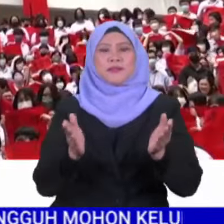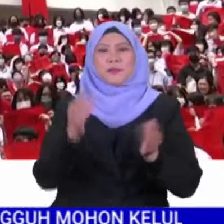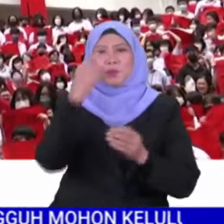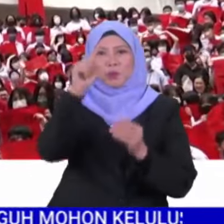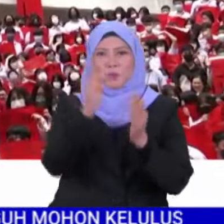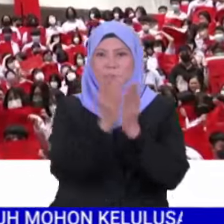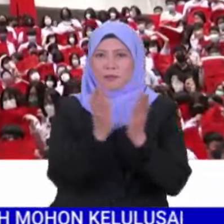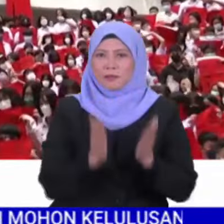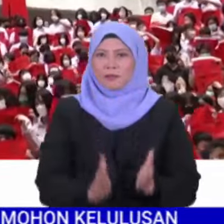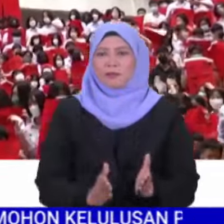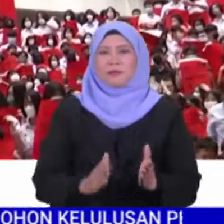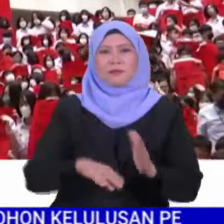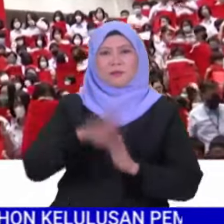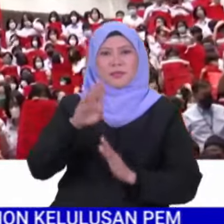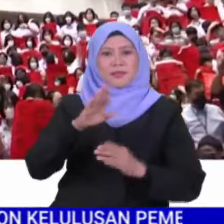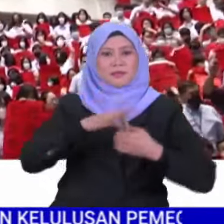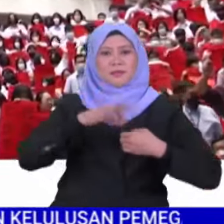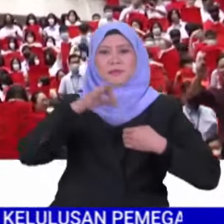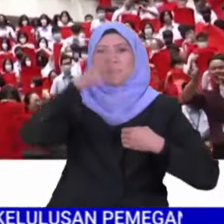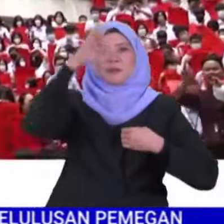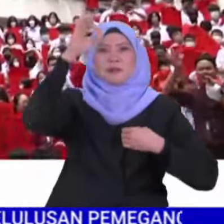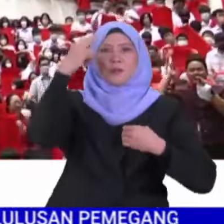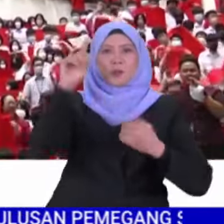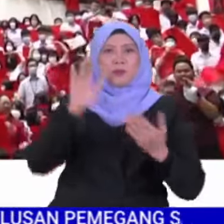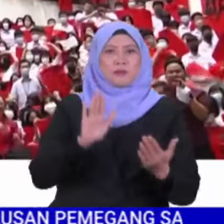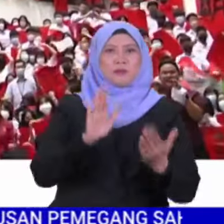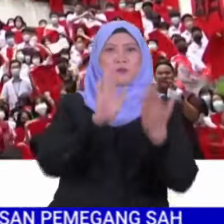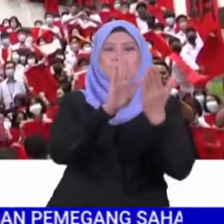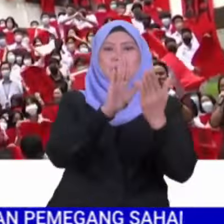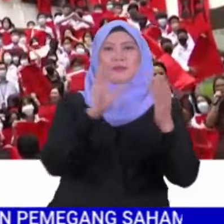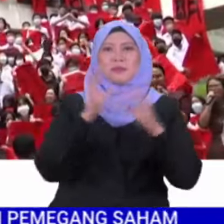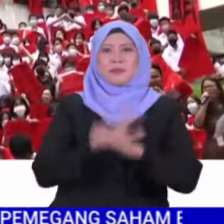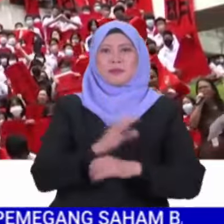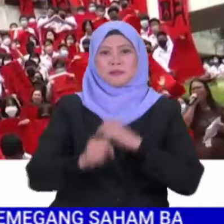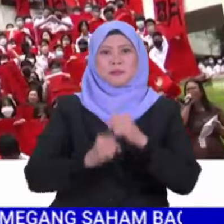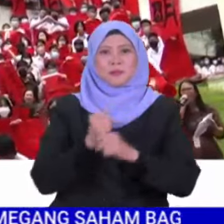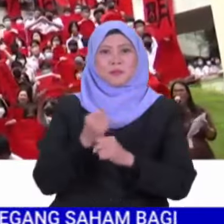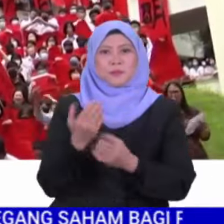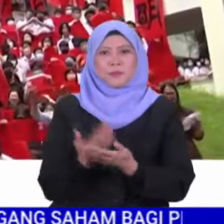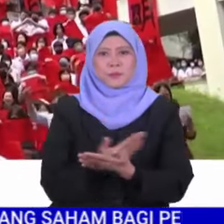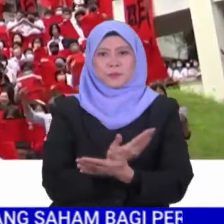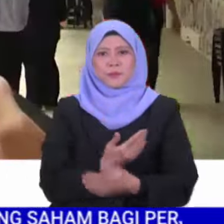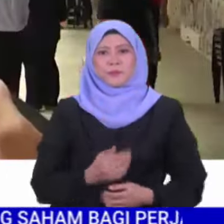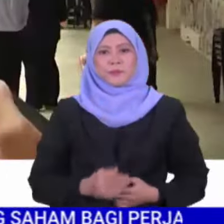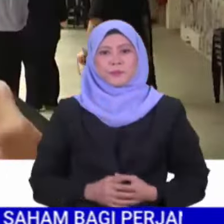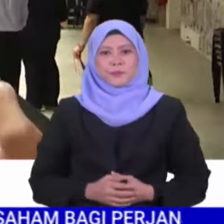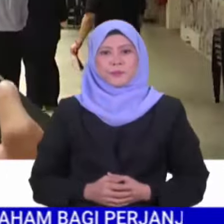dorongan kepada pelajar untuk lebih bersemangat menghadapi cabaran tahun baru.